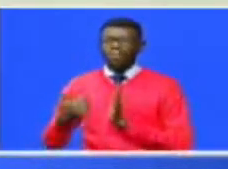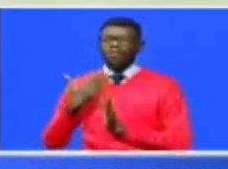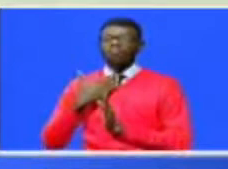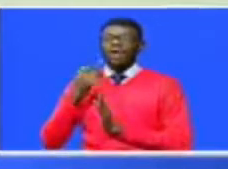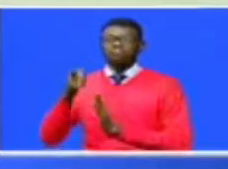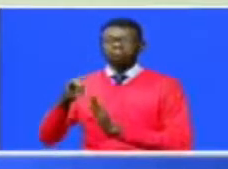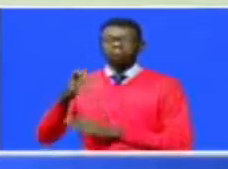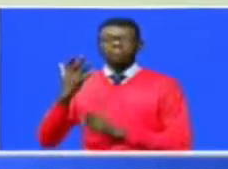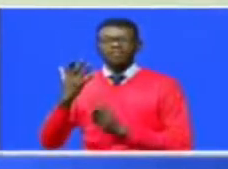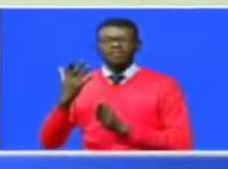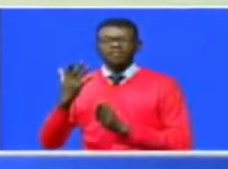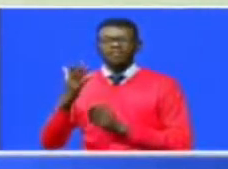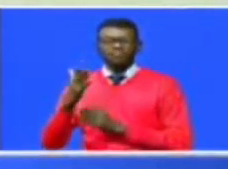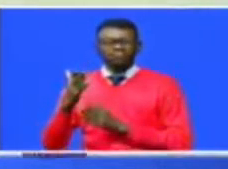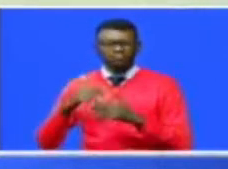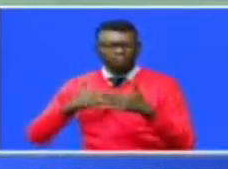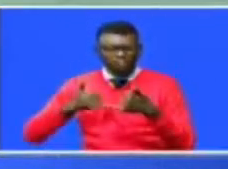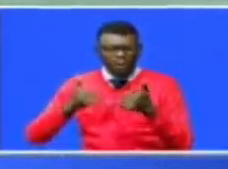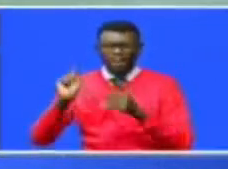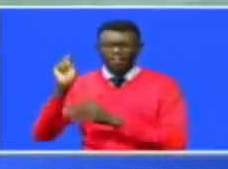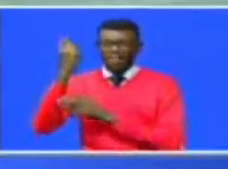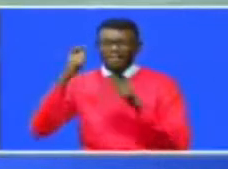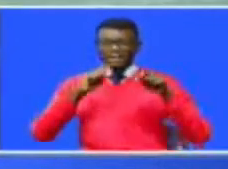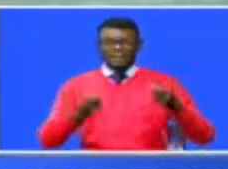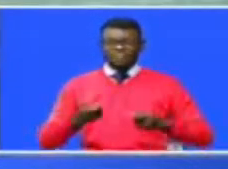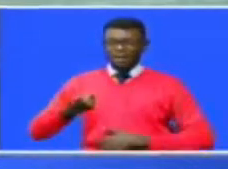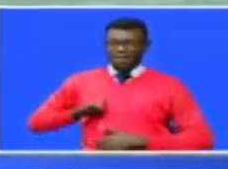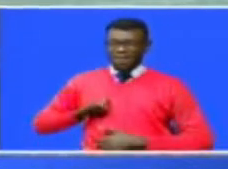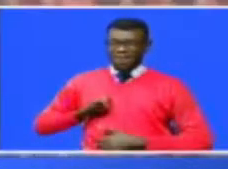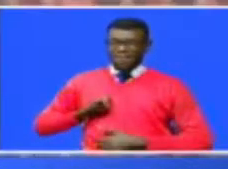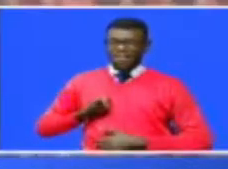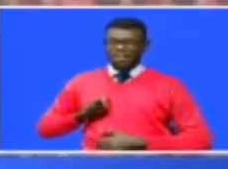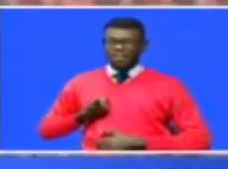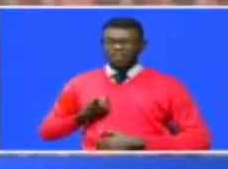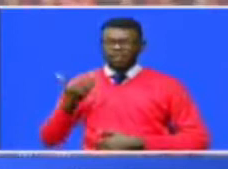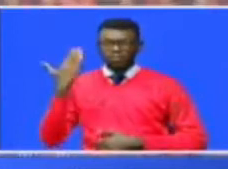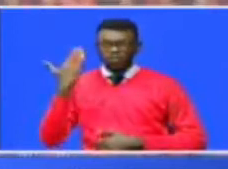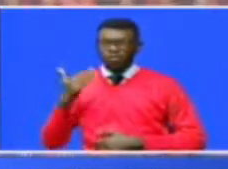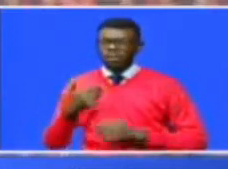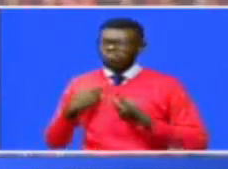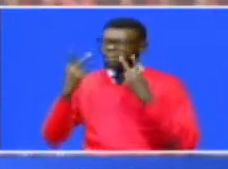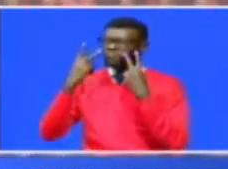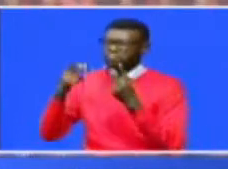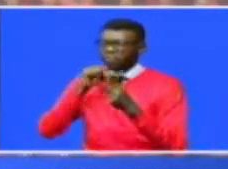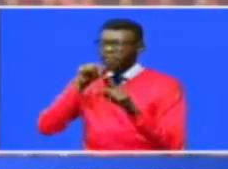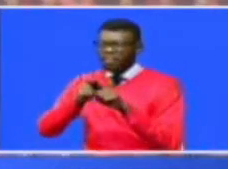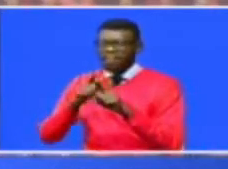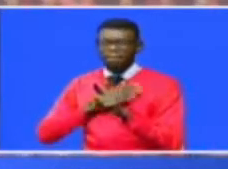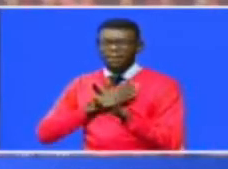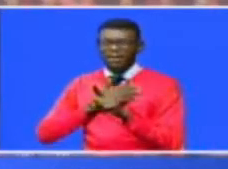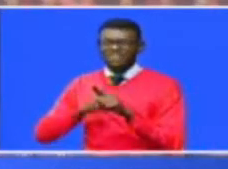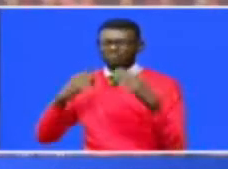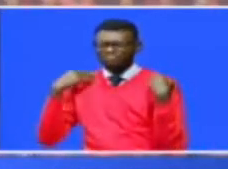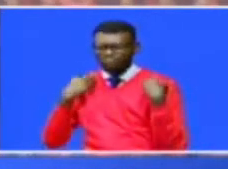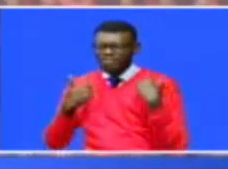ya kuichezea timu ya taifa ya Kenya, Harambee Starlets. Nilikuwa namfuata ndugu yangu akienda mazoezi, nilikuwa